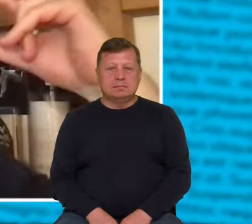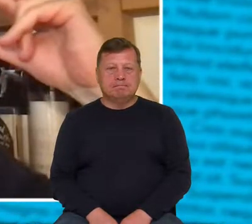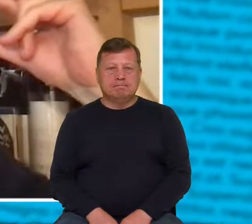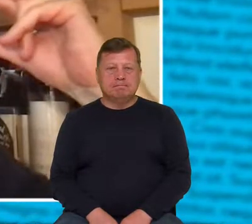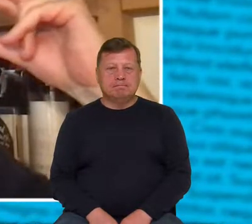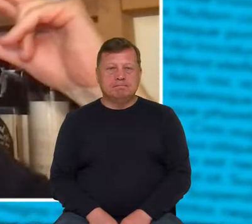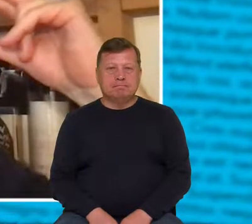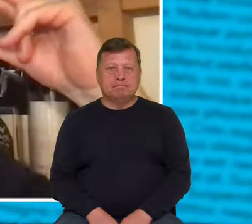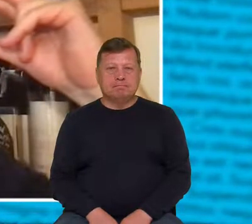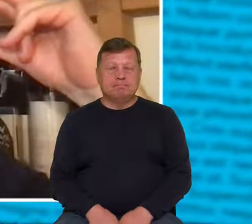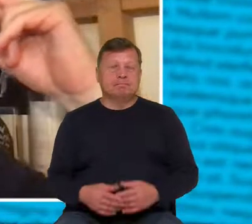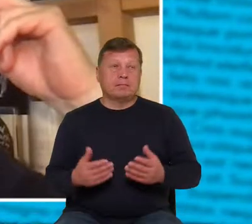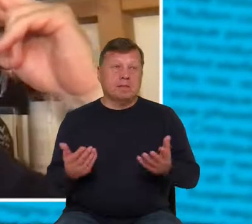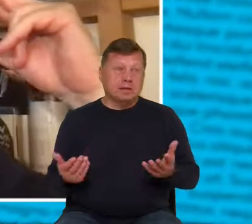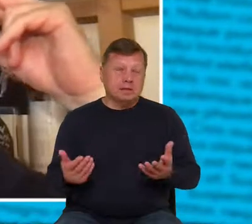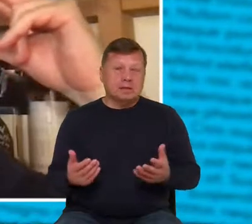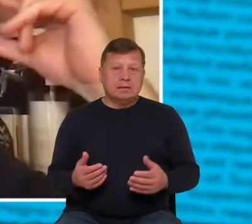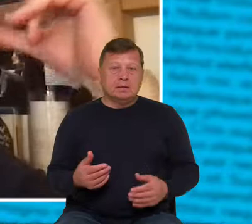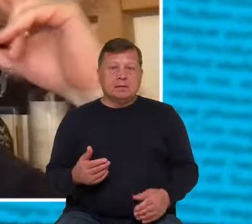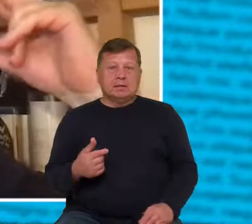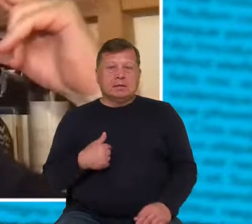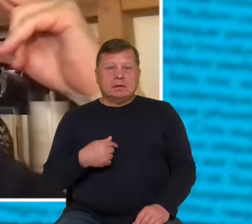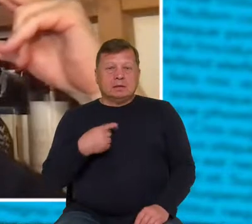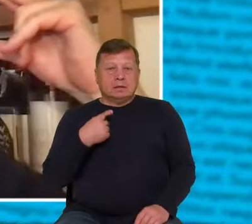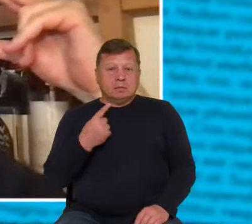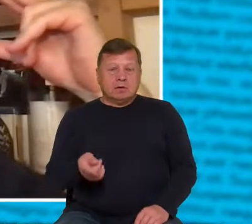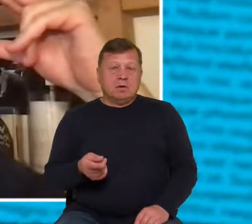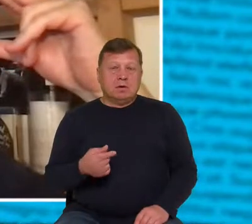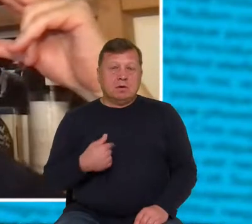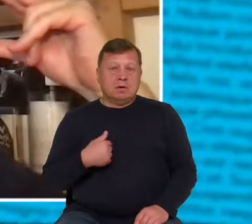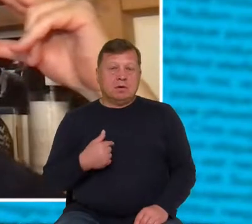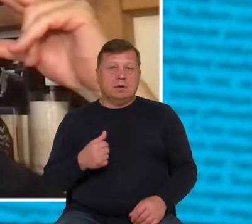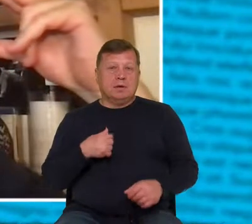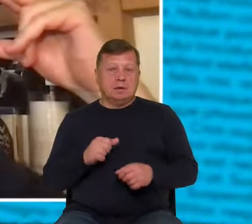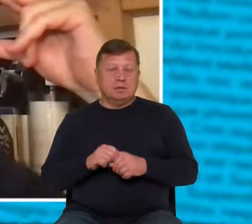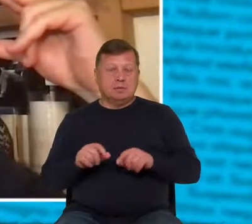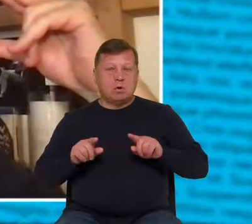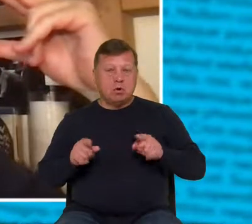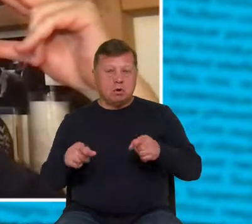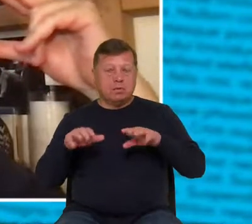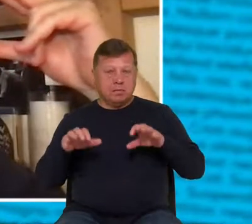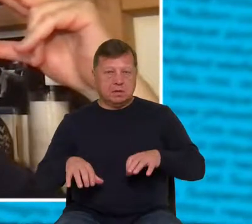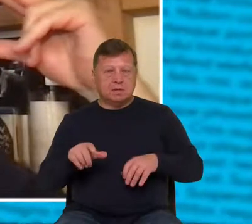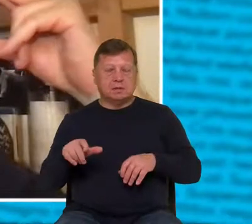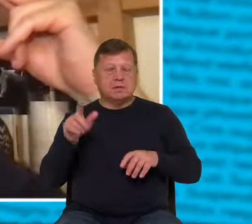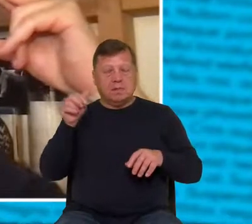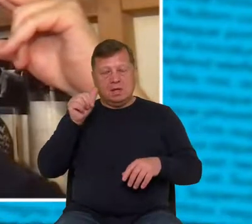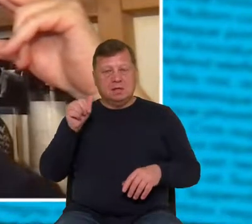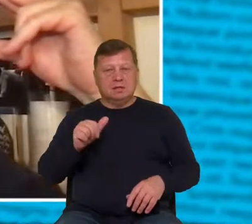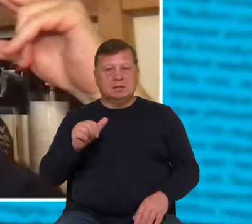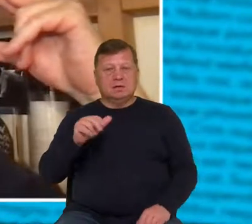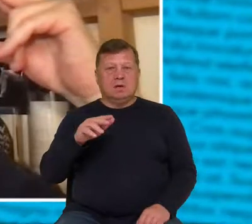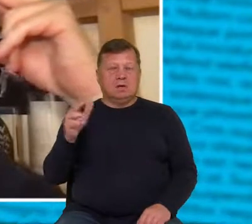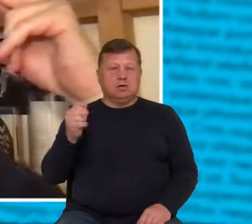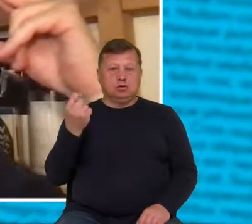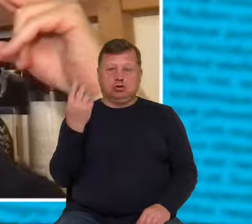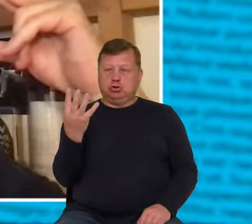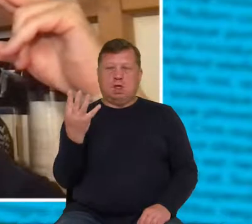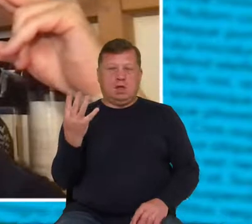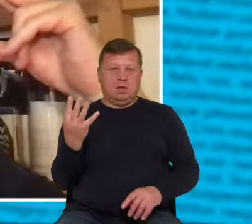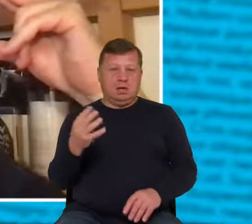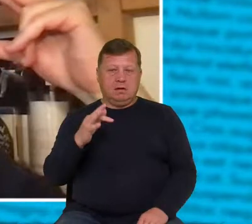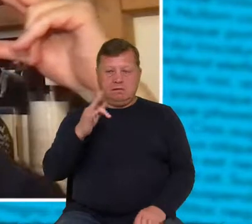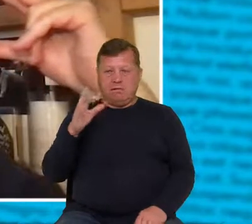Cóż, jestem jednym z prezydentów organizacji o nazwie 4. Jest to